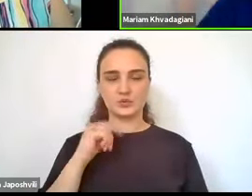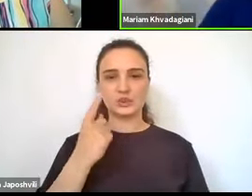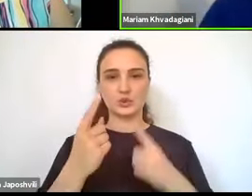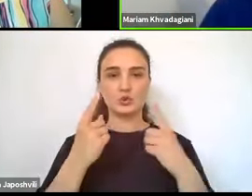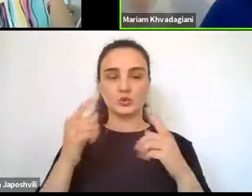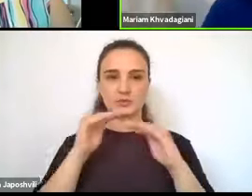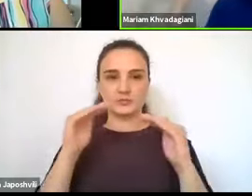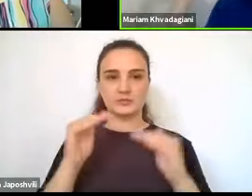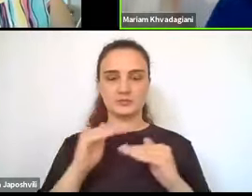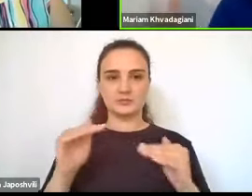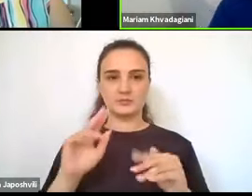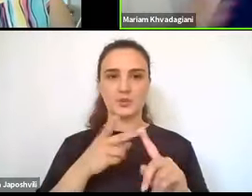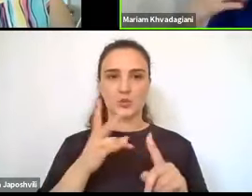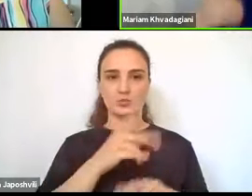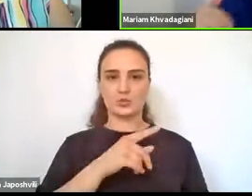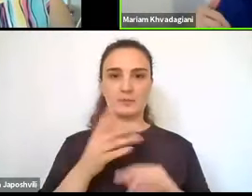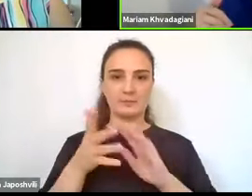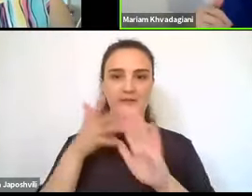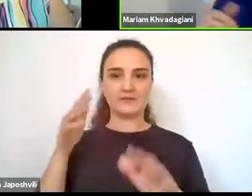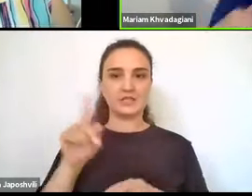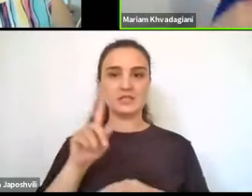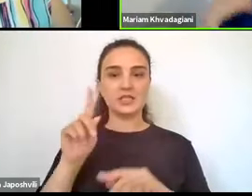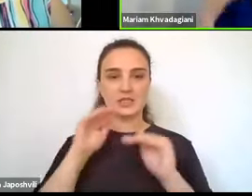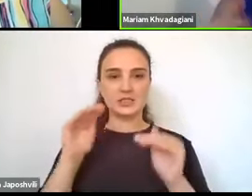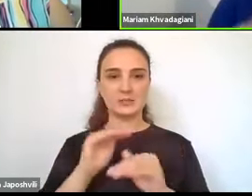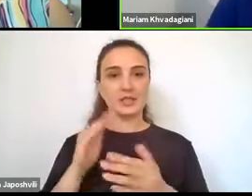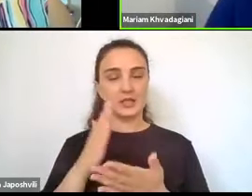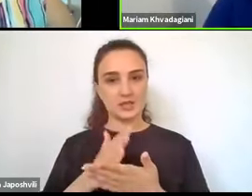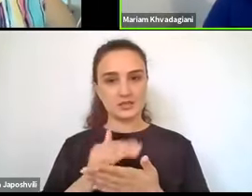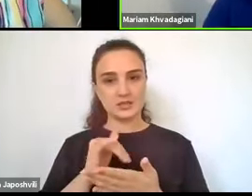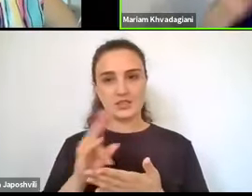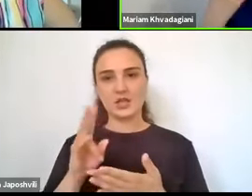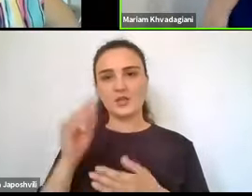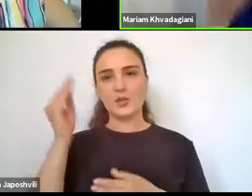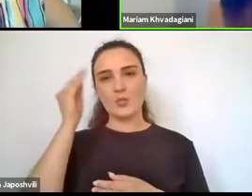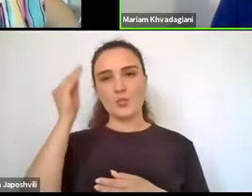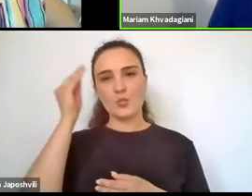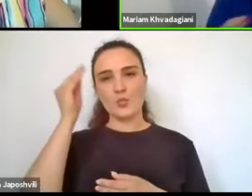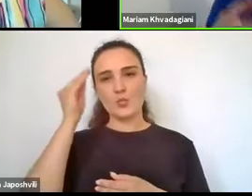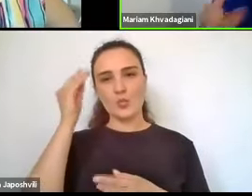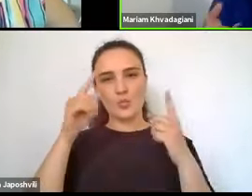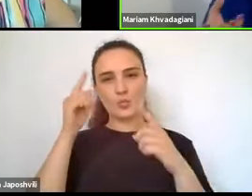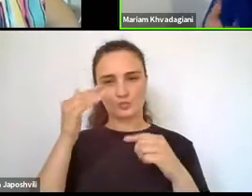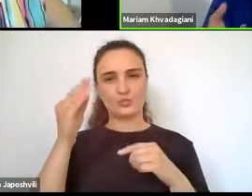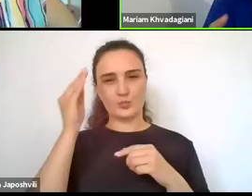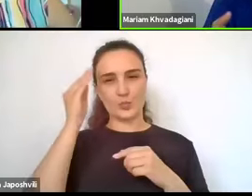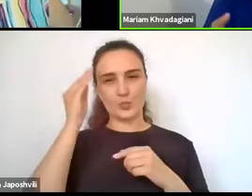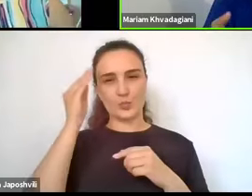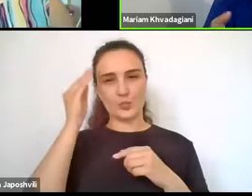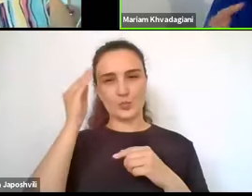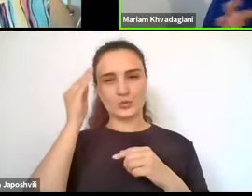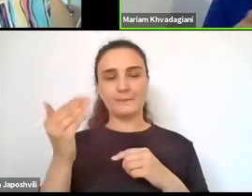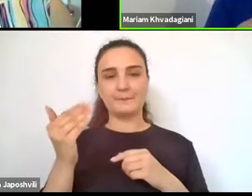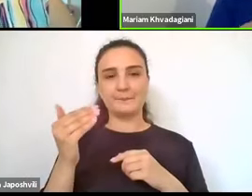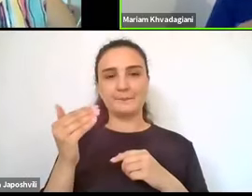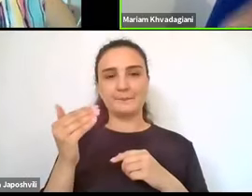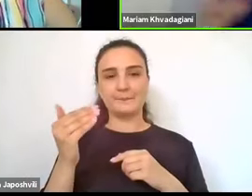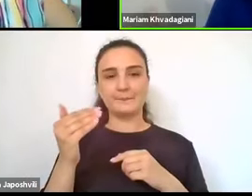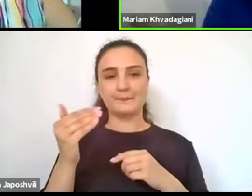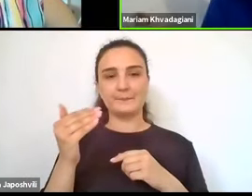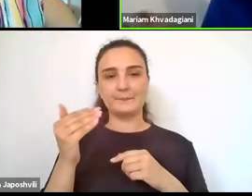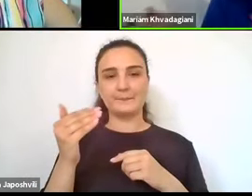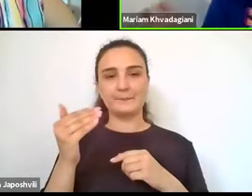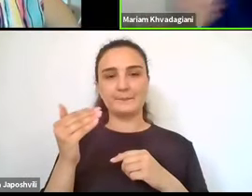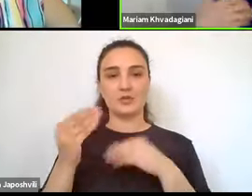და მეორე უნდა გამოიცნოს რა სიმღერა არის, ან მულტფილმის პერსონაჟის ხმით საუბარი, ესეც თამაშია.